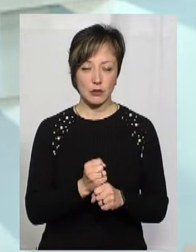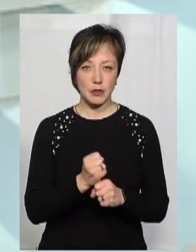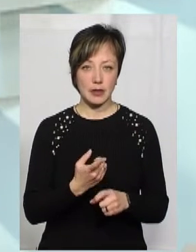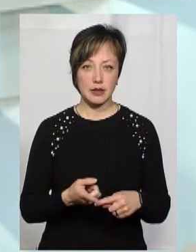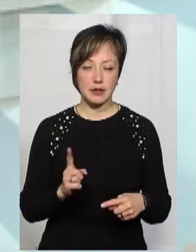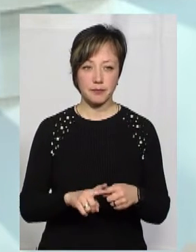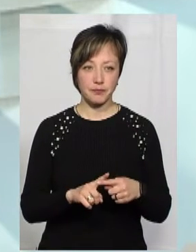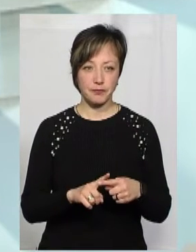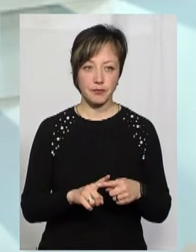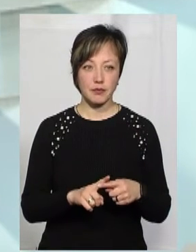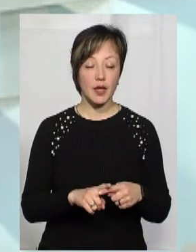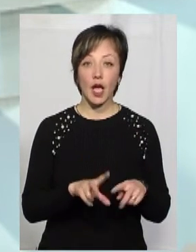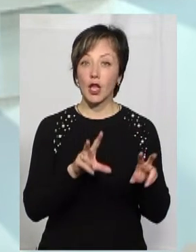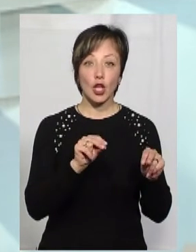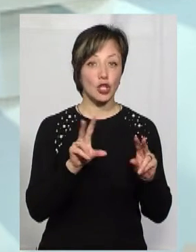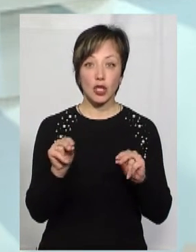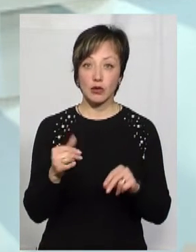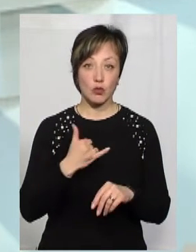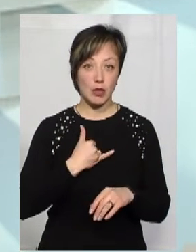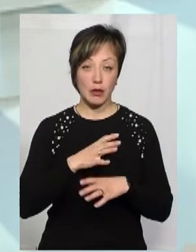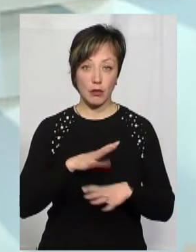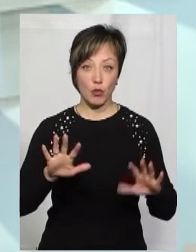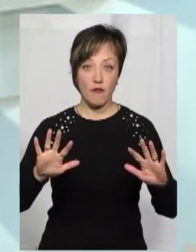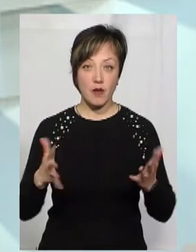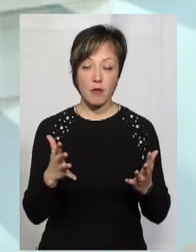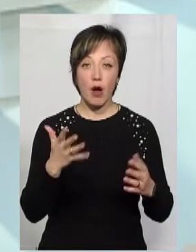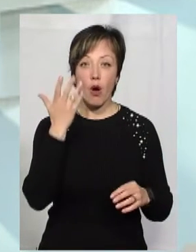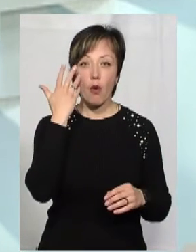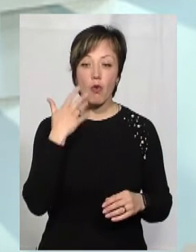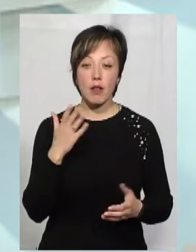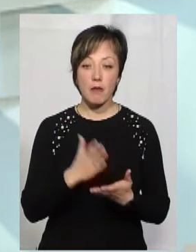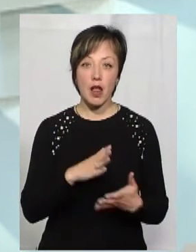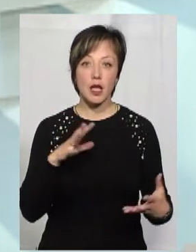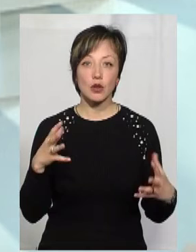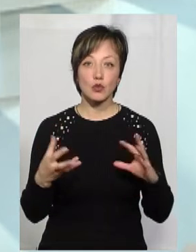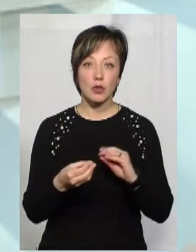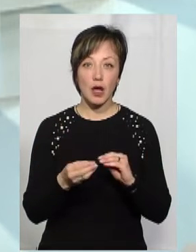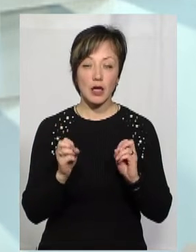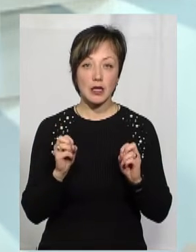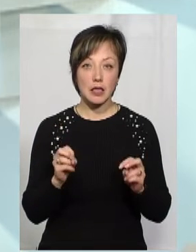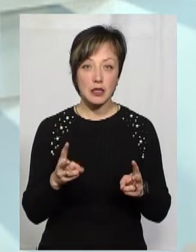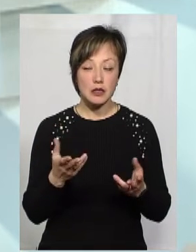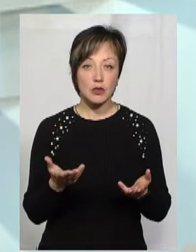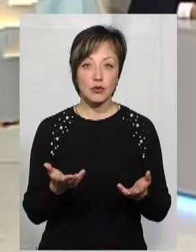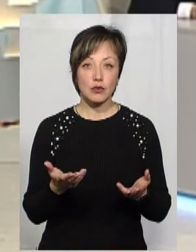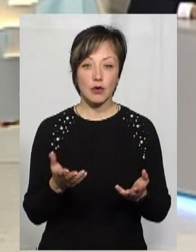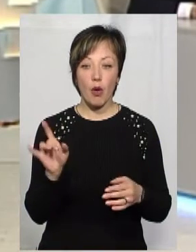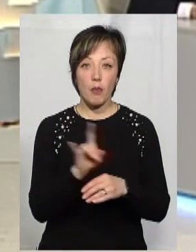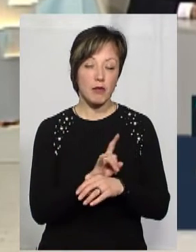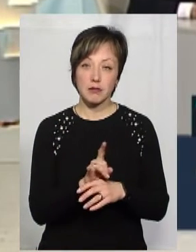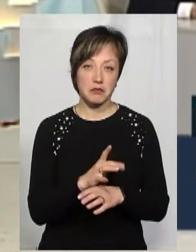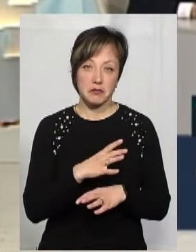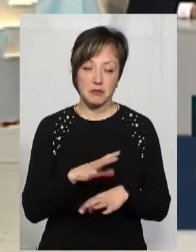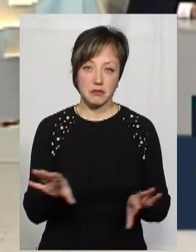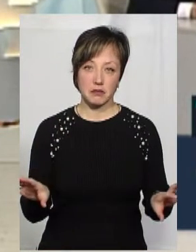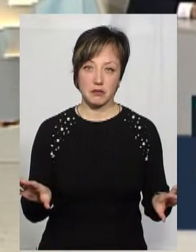На щастя, я жодного разу не спілкувалася з людьми, які вже мали результат того ризику. З одного боку... Шуканими.